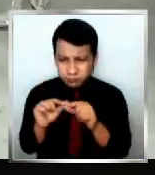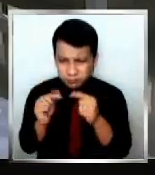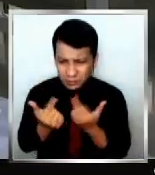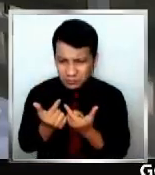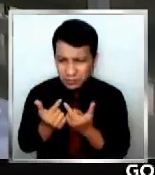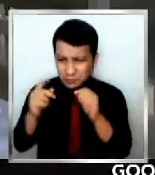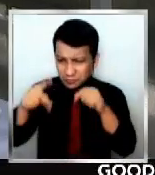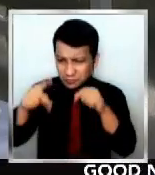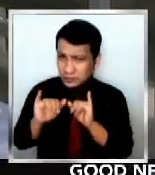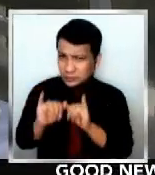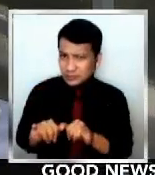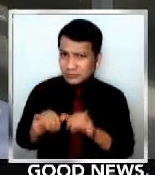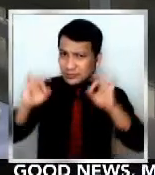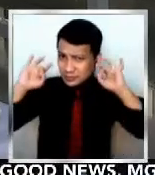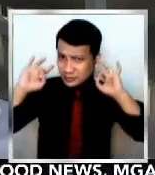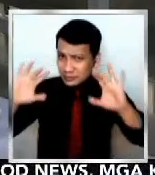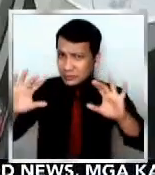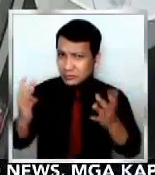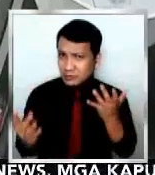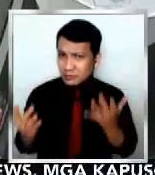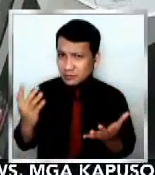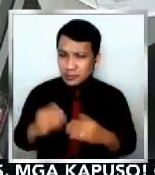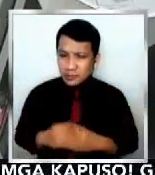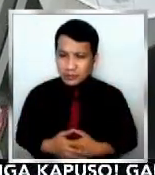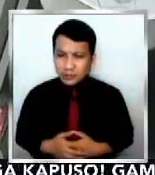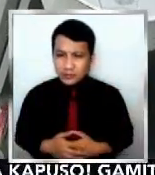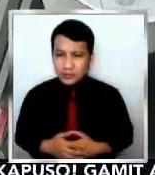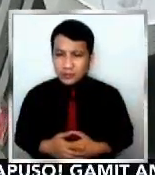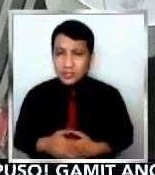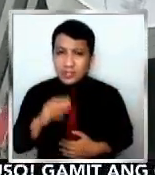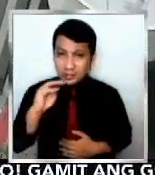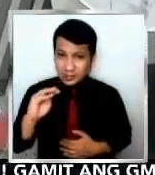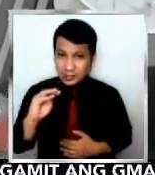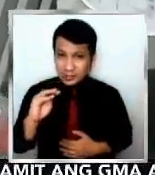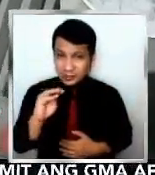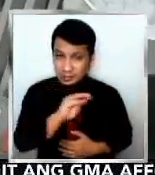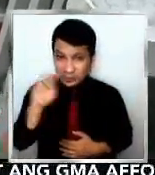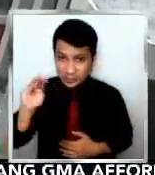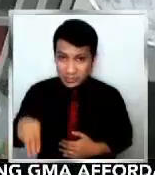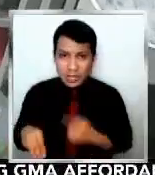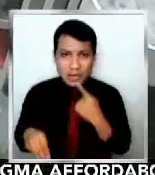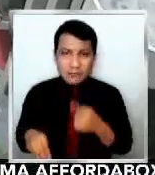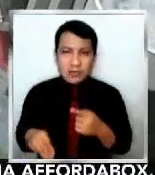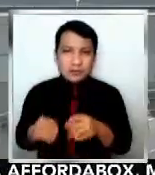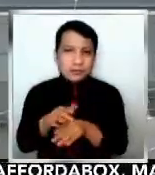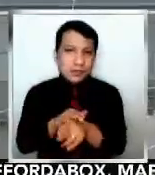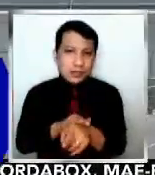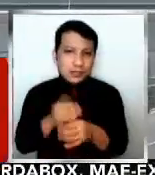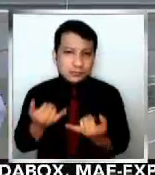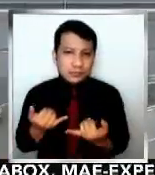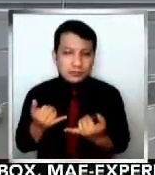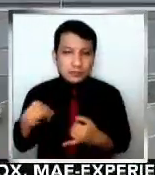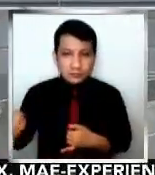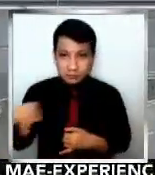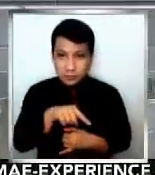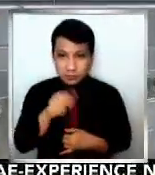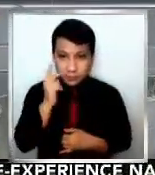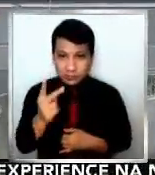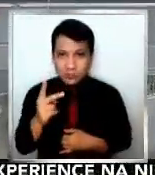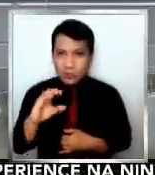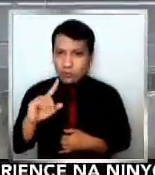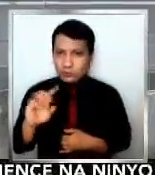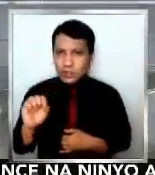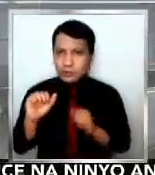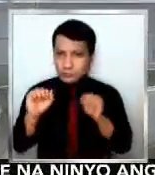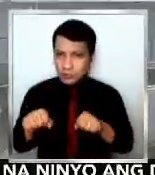nananatiling high risk ang sitwasyon. Sa Metro Manila, mabagal pero pababa ng bahagya ang trend ng COVID. Sa tingin ng Octa, pwedeng luwagan ng